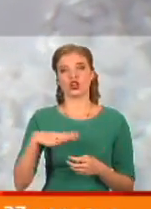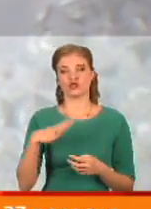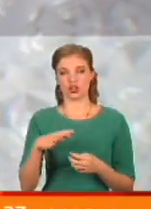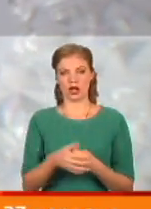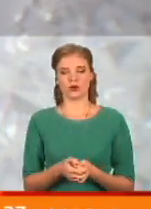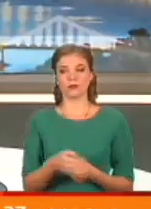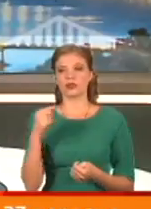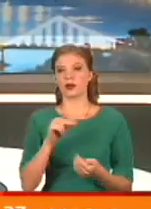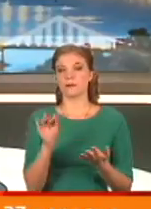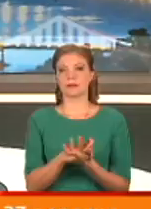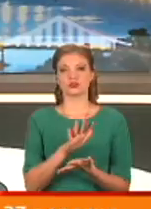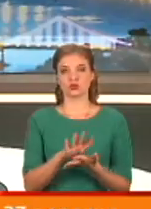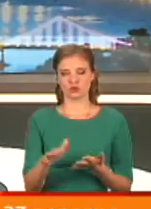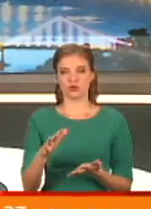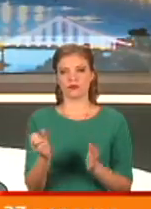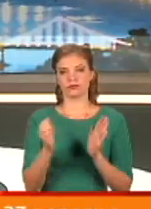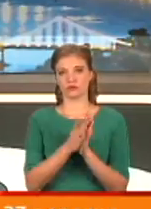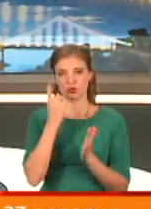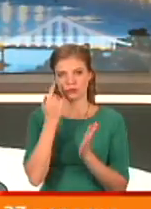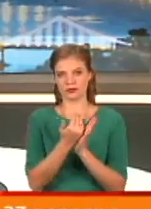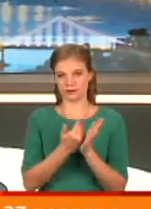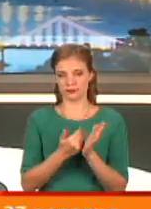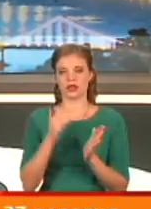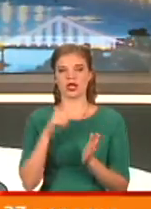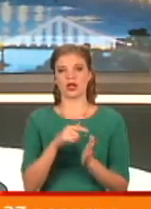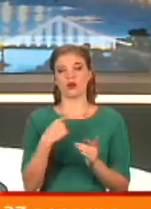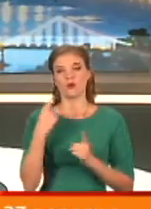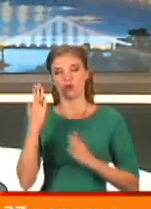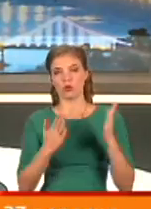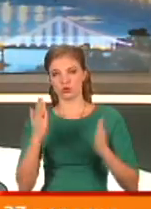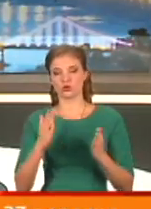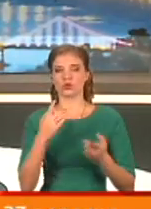гіперлуп. Безкоштовно завантажуйте мобільний додаток, телепортал,